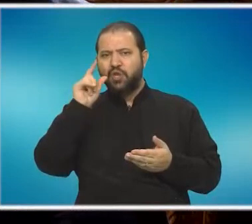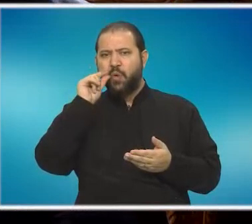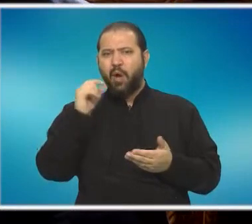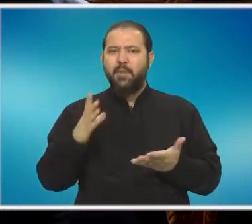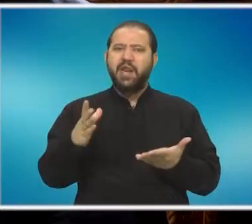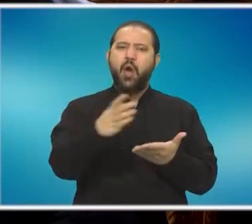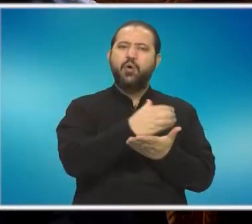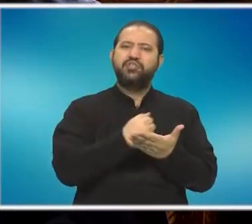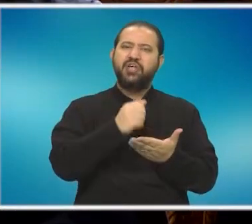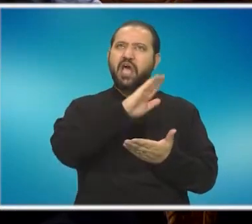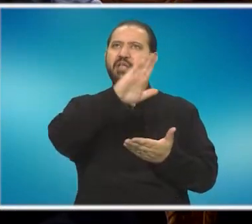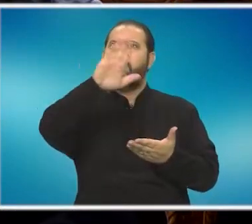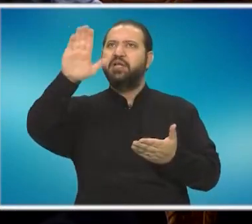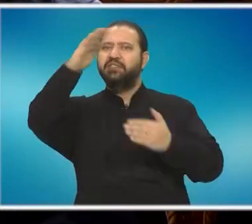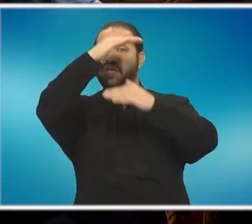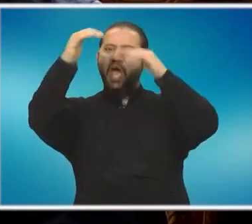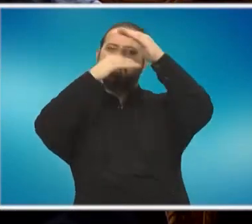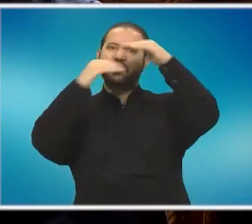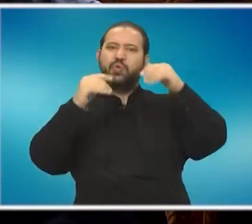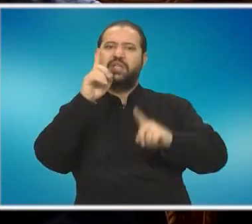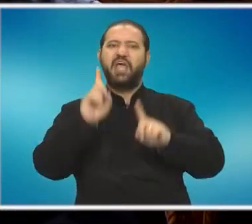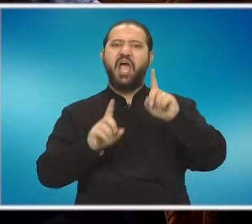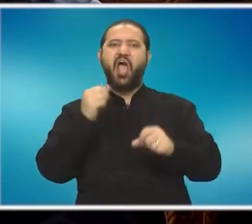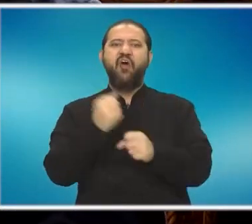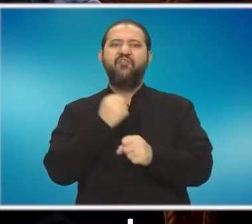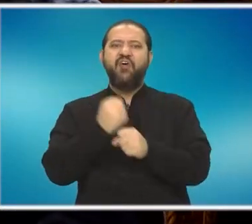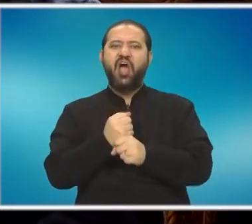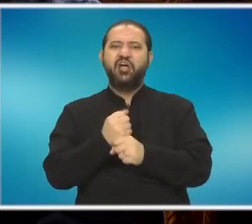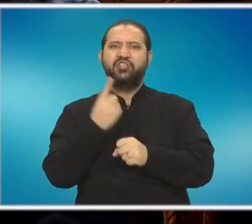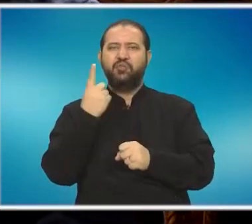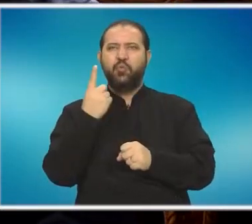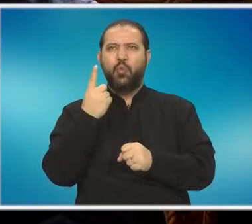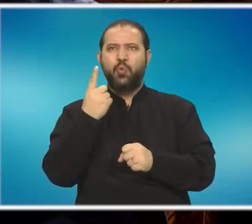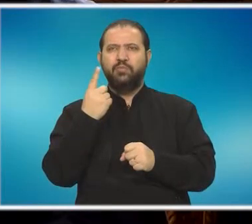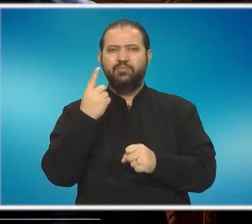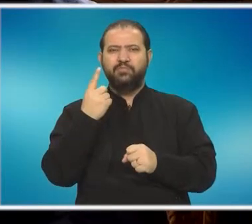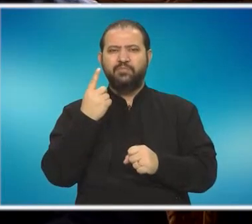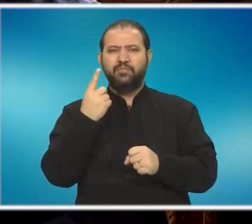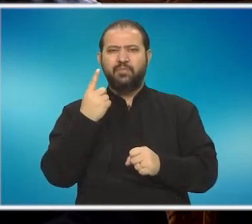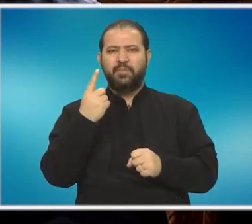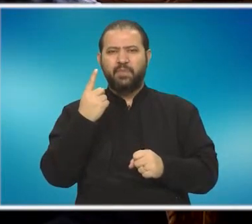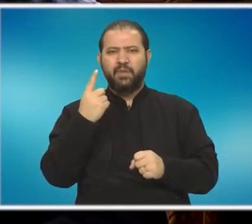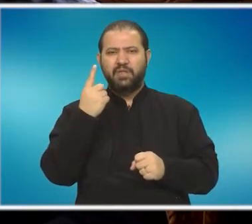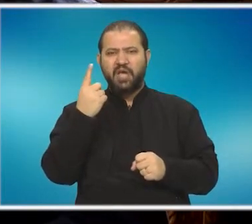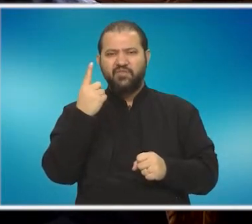împărăția cerurilor. Și dacă facem un recurs